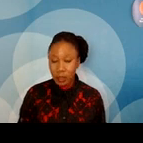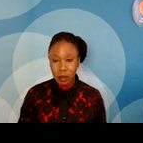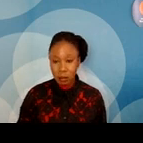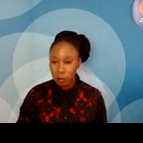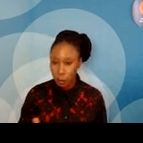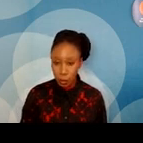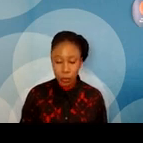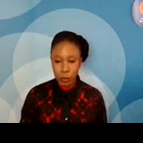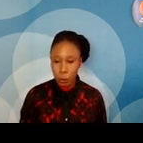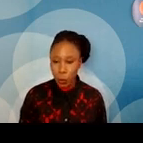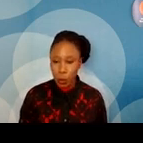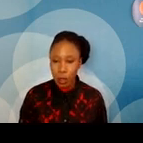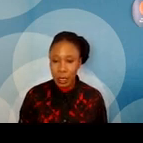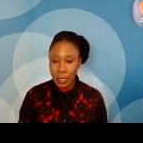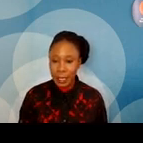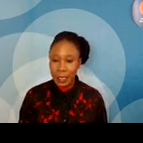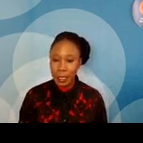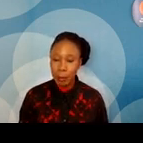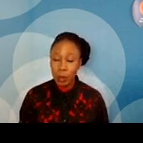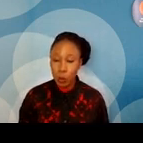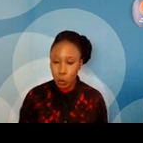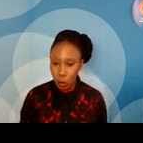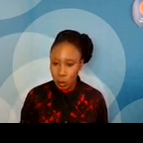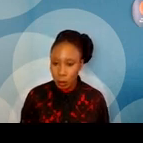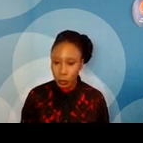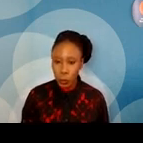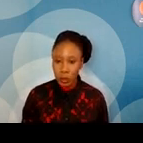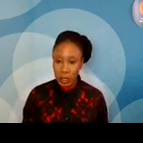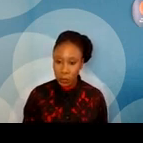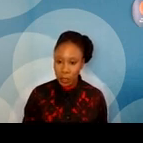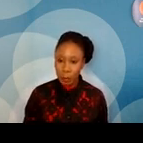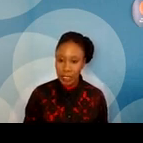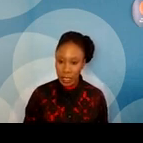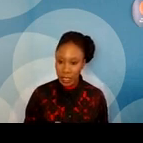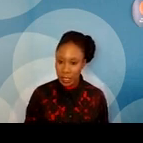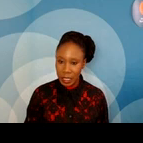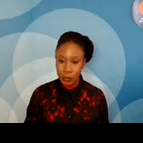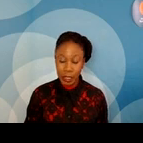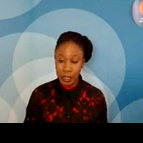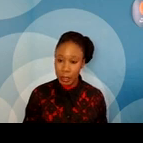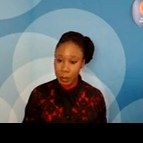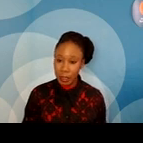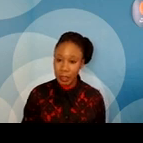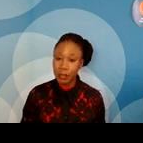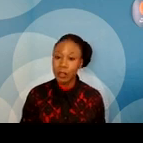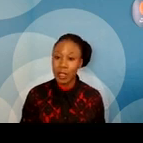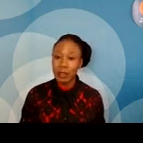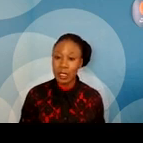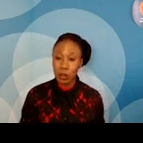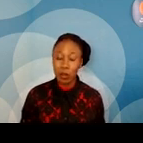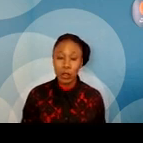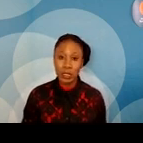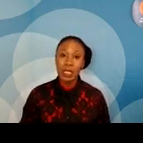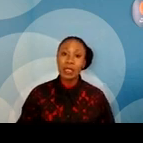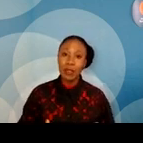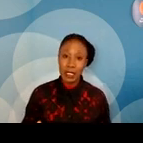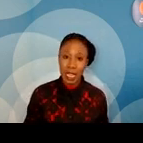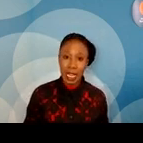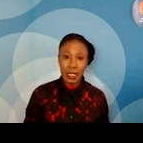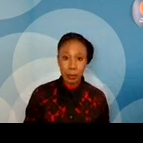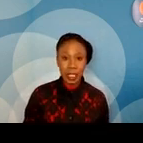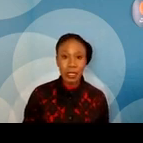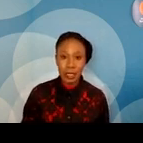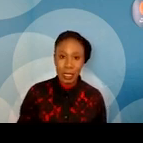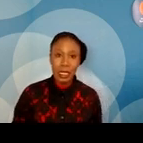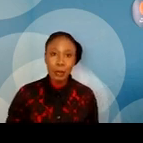som sagt lyft på pensionsåldern från 65 till 66, vilket innebär att det förväntas av oss att vi